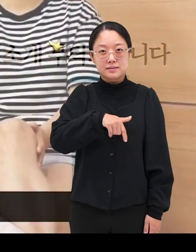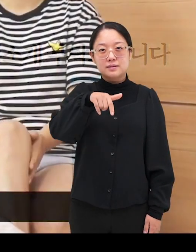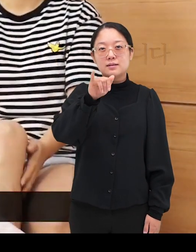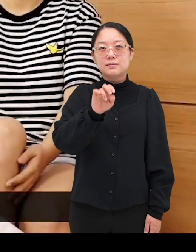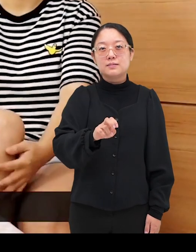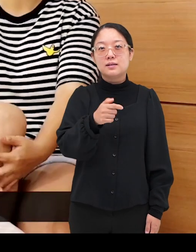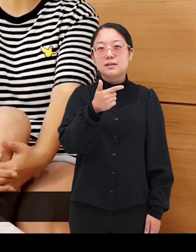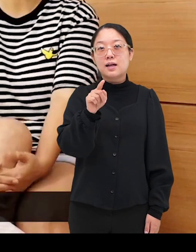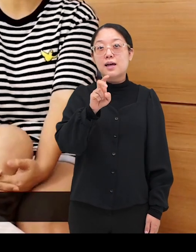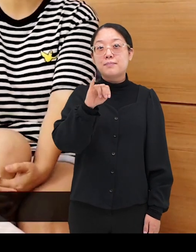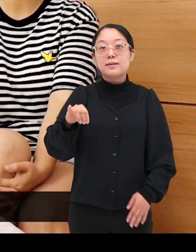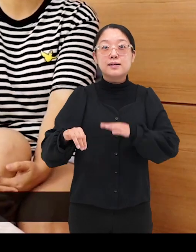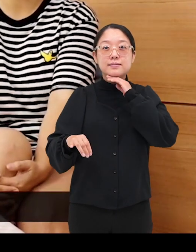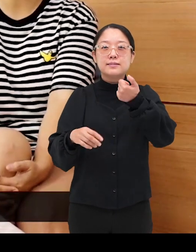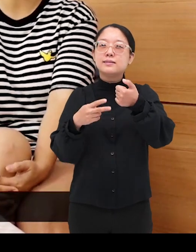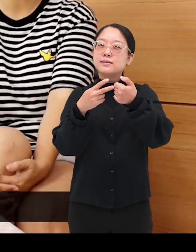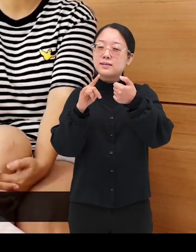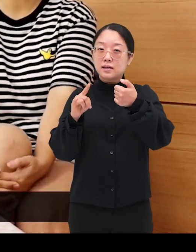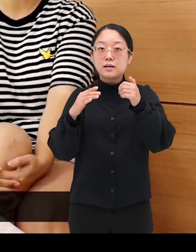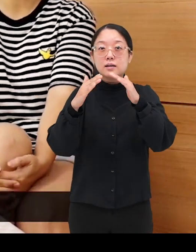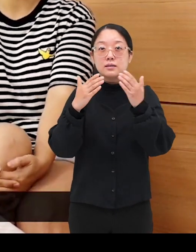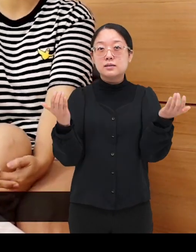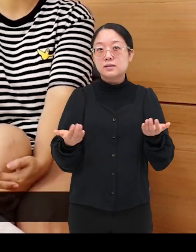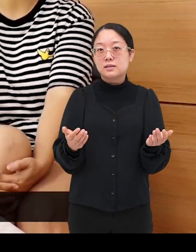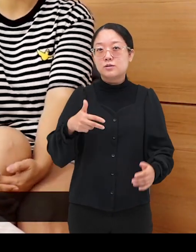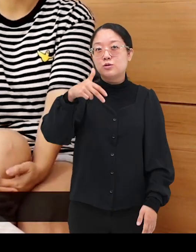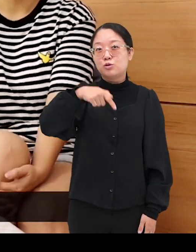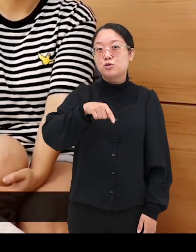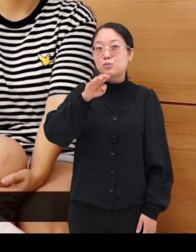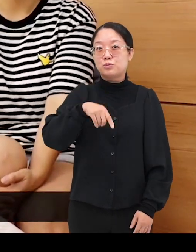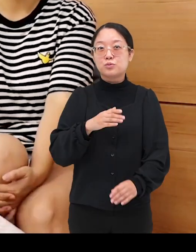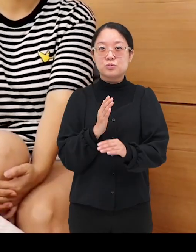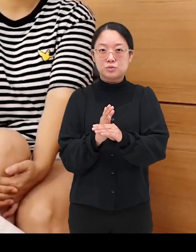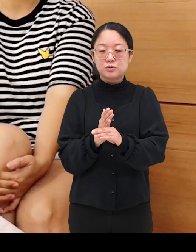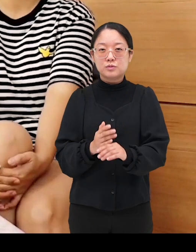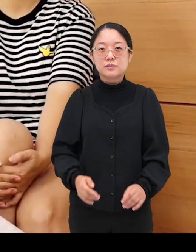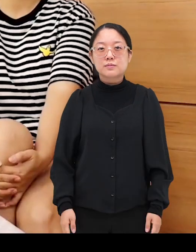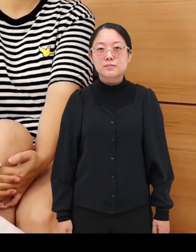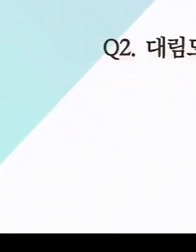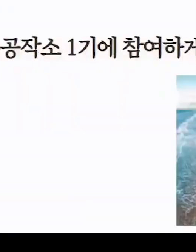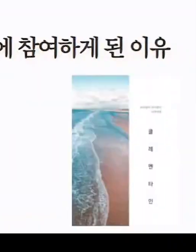저는 50대 주부 김남희입니다.